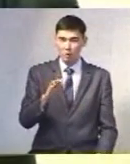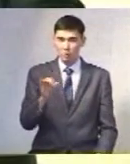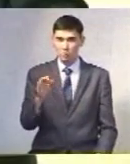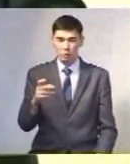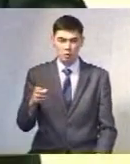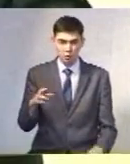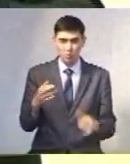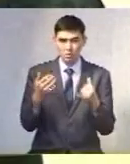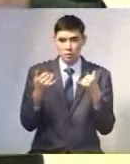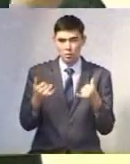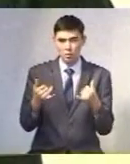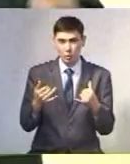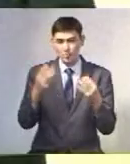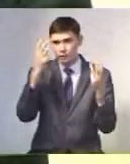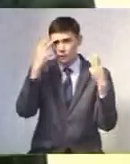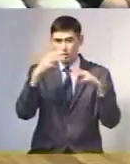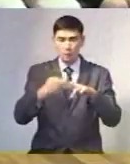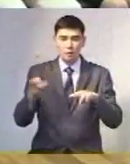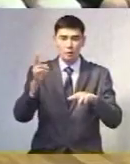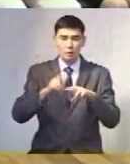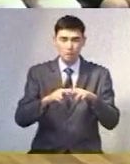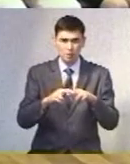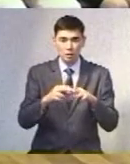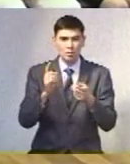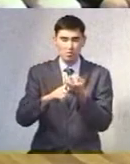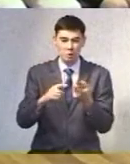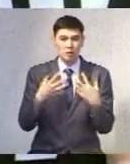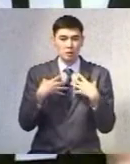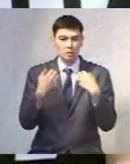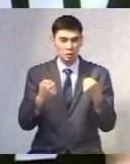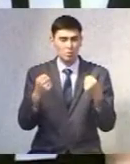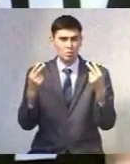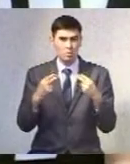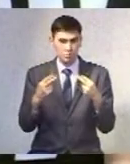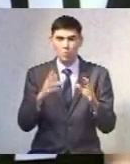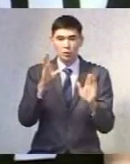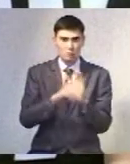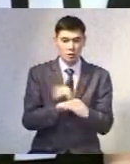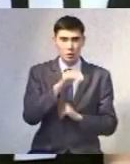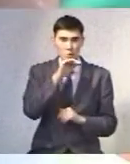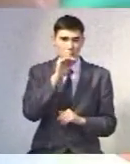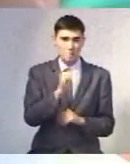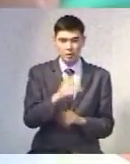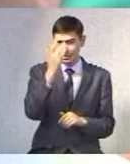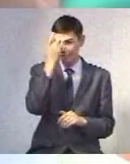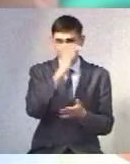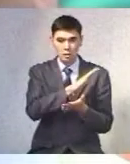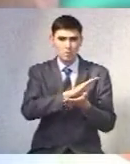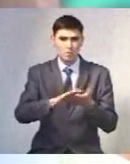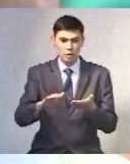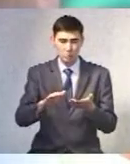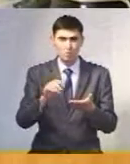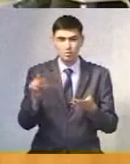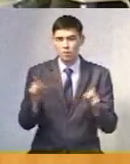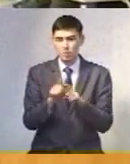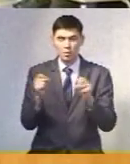мире рассматривается как один из важных аспектов здравоохранения. Его активно поддерживает и профессор из Индии Садши Кумар Гупта, приехавший